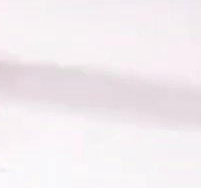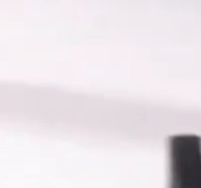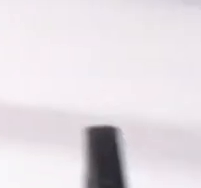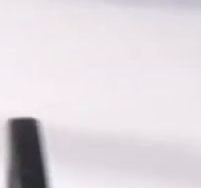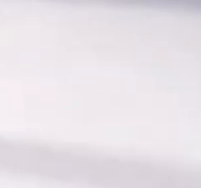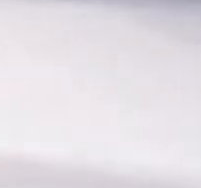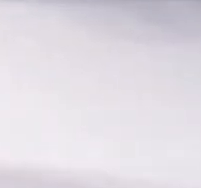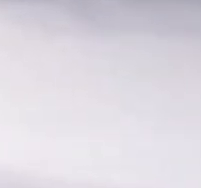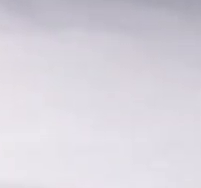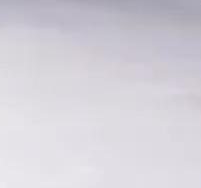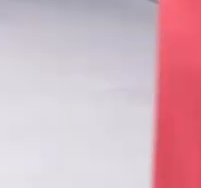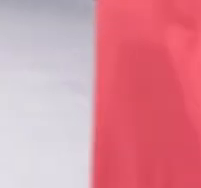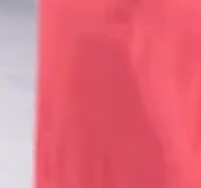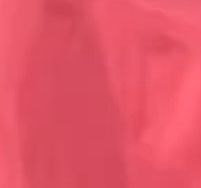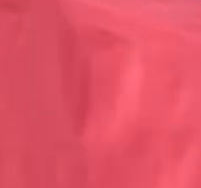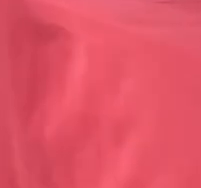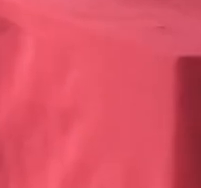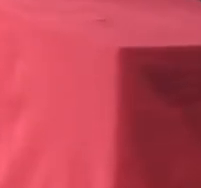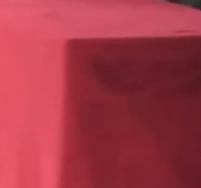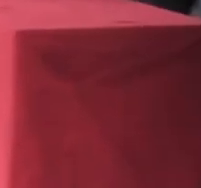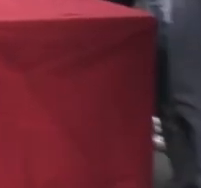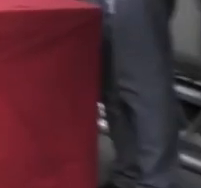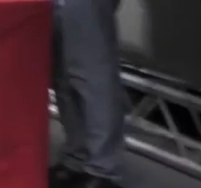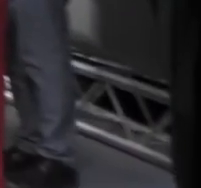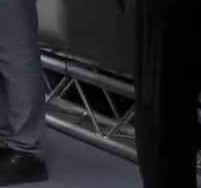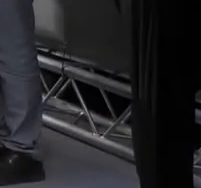Pau Altur Pastor,